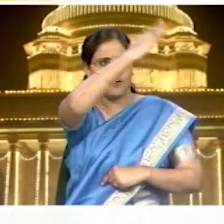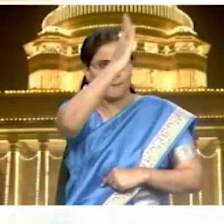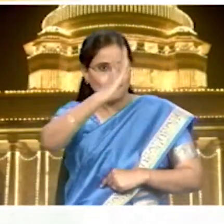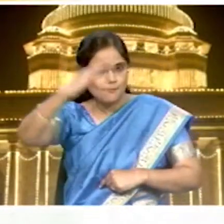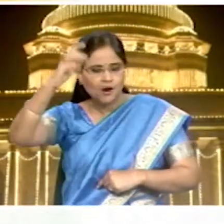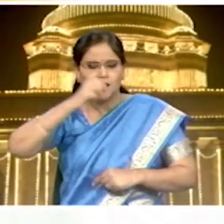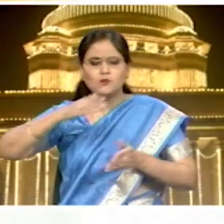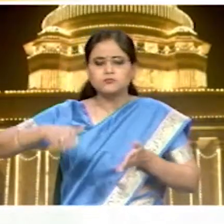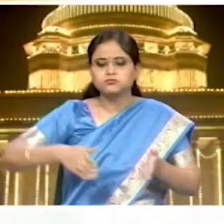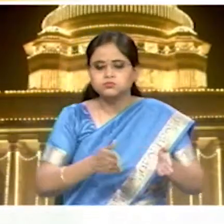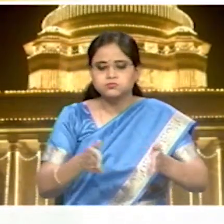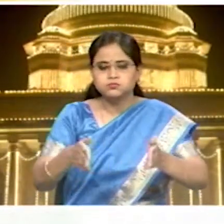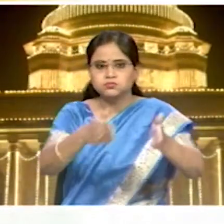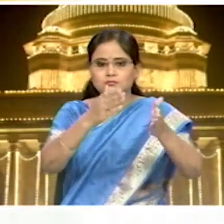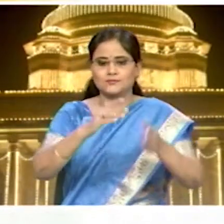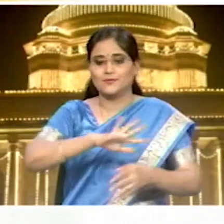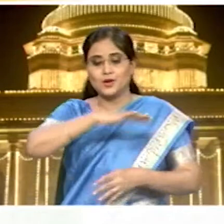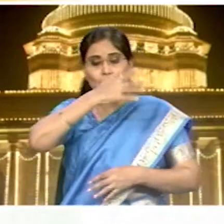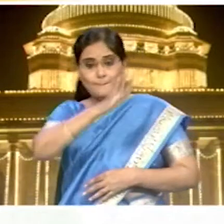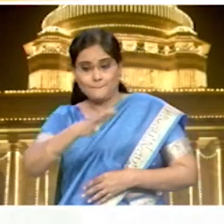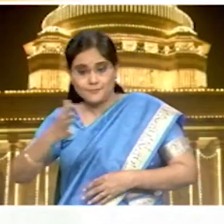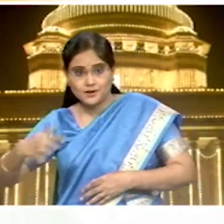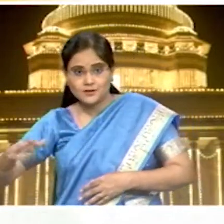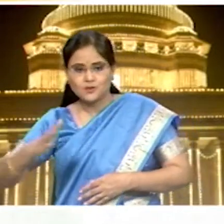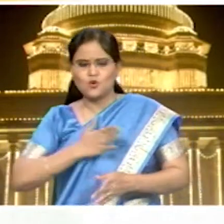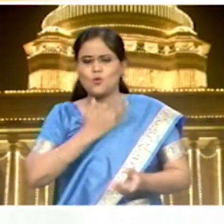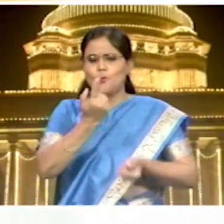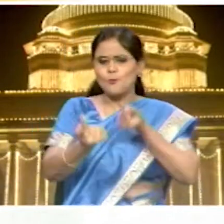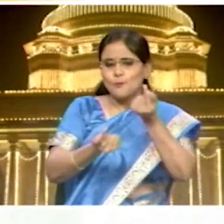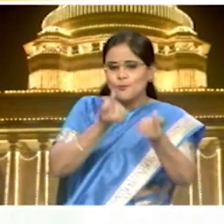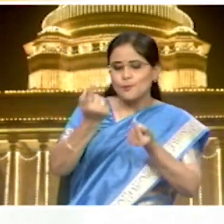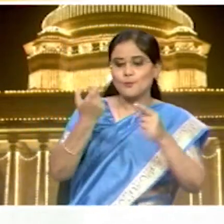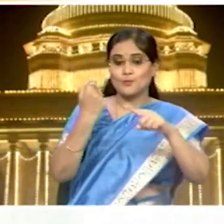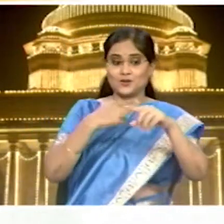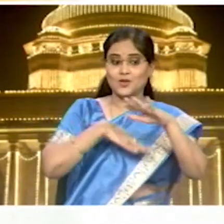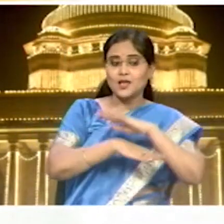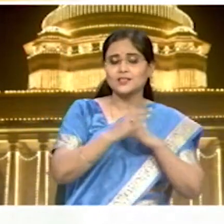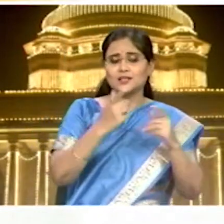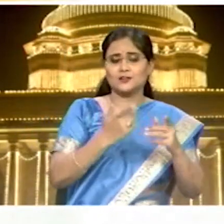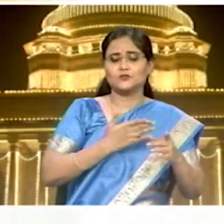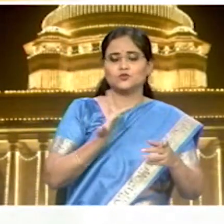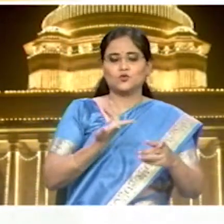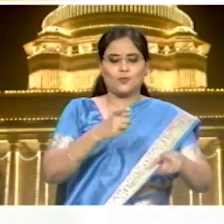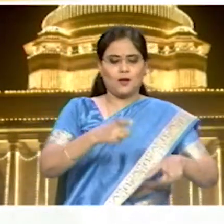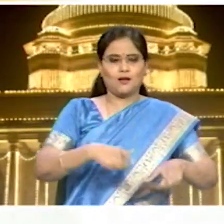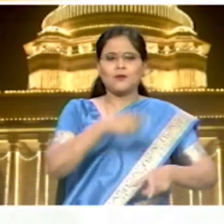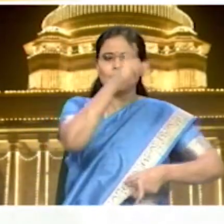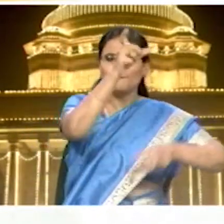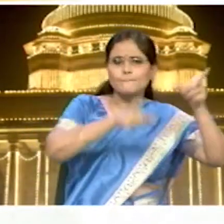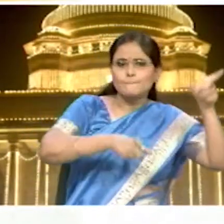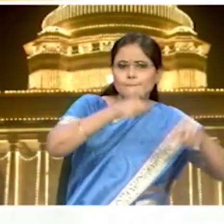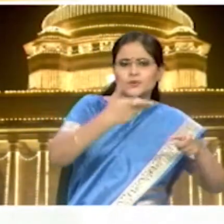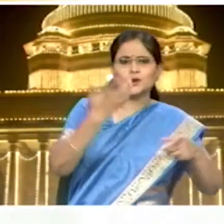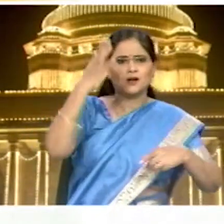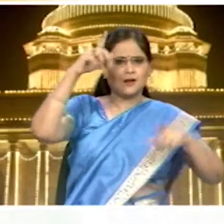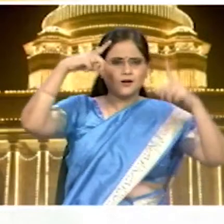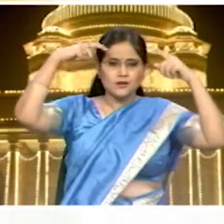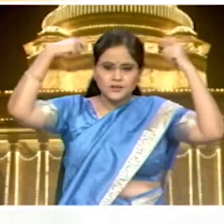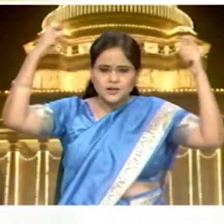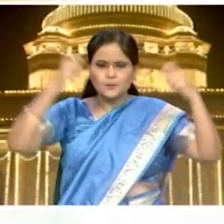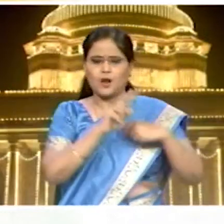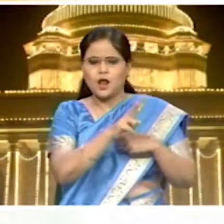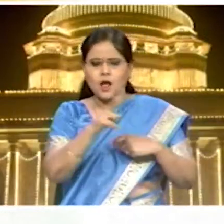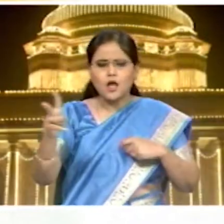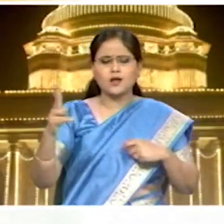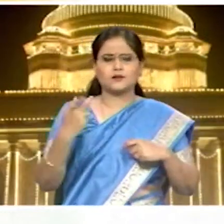झीलों और वनों तथा उन क्षेत्रों में रहने वाले जीव जंतुओं के कारण भी अत्यंत आकर्षक है।